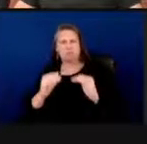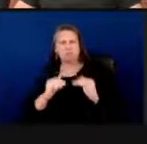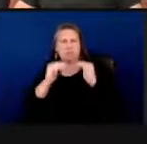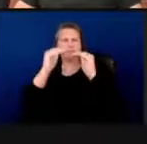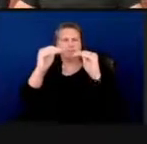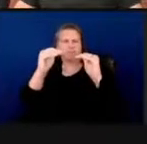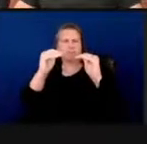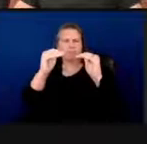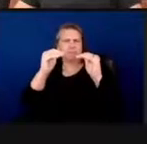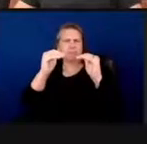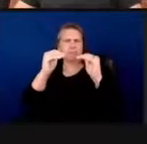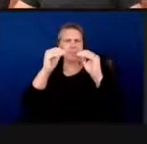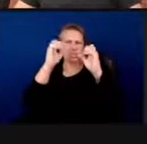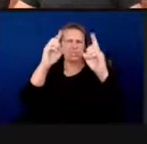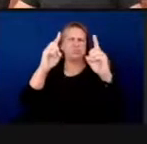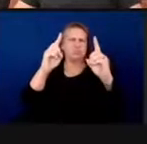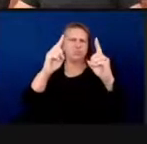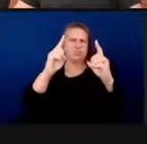pia